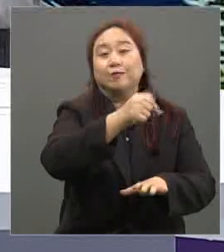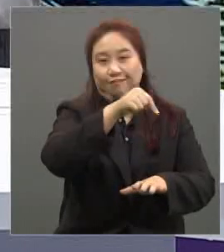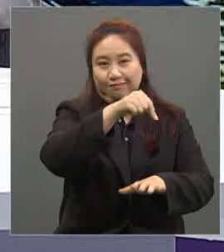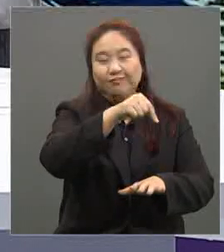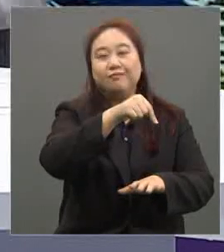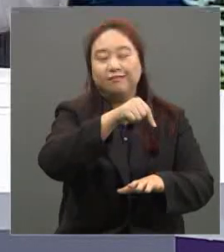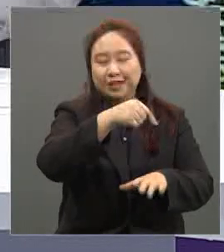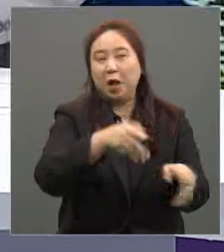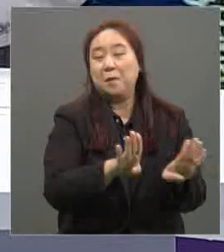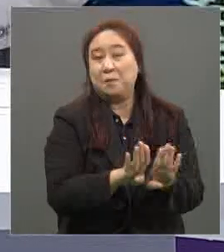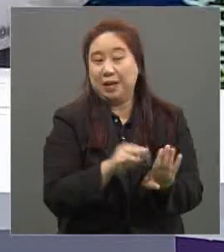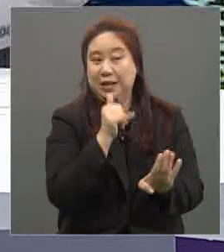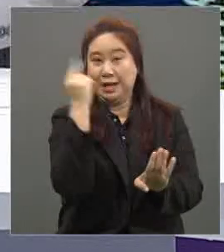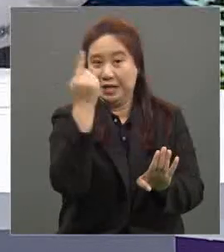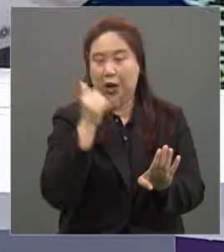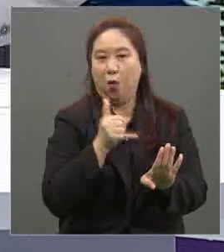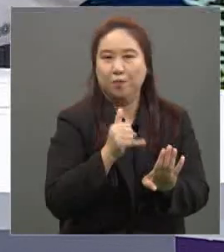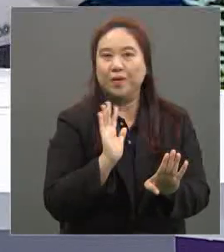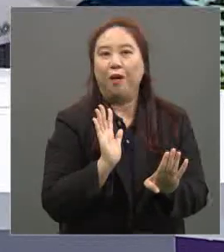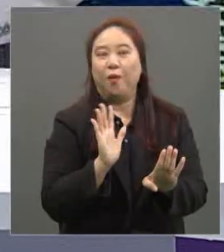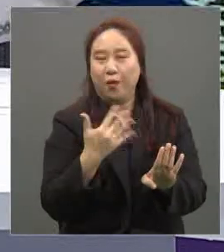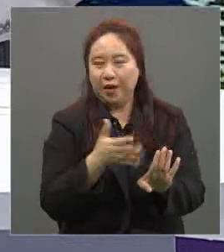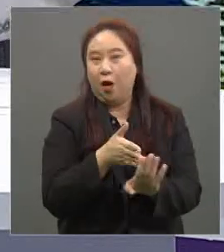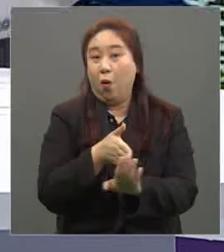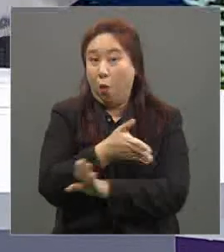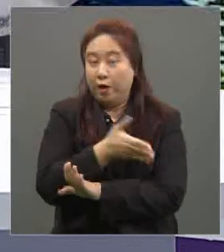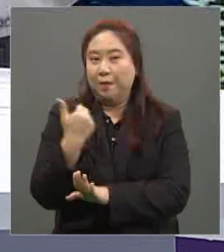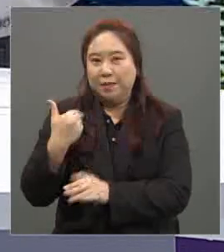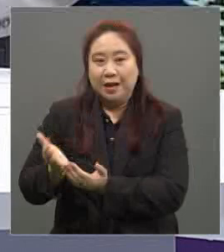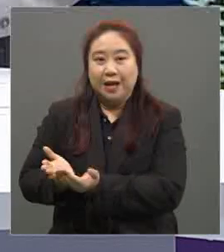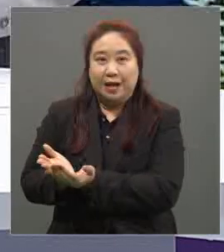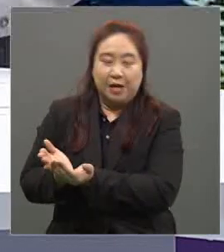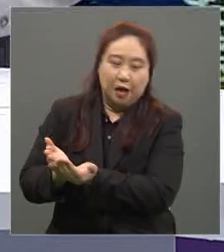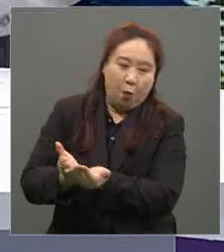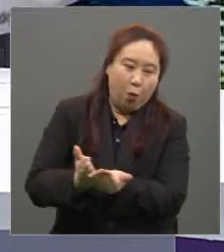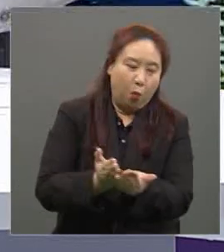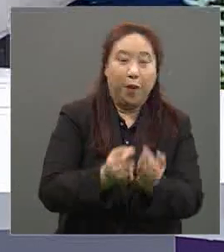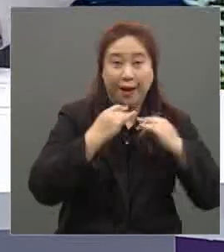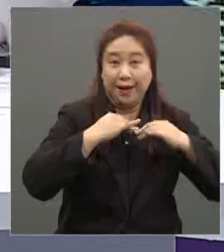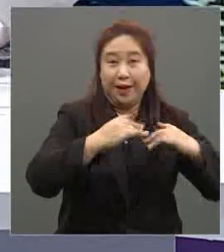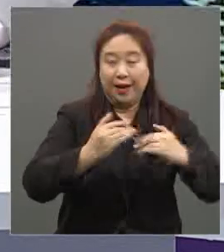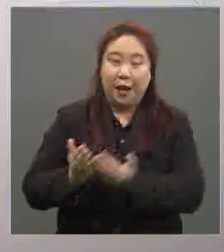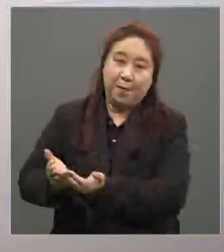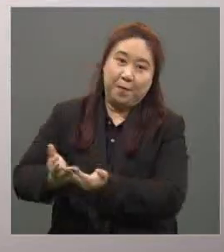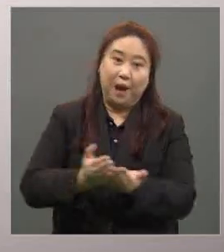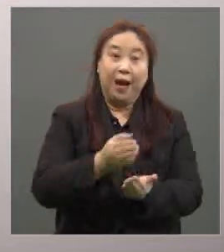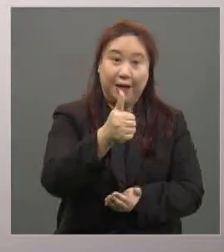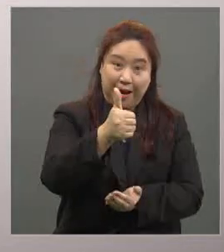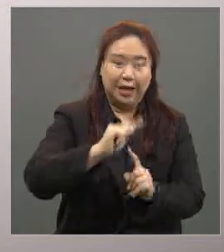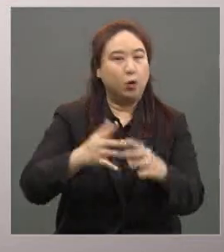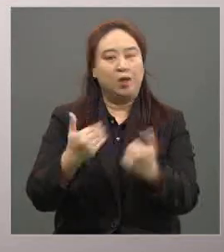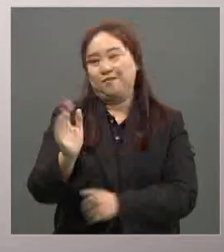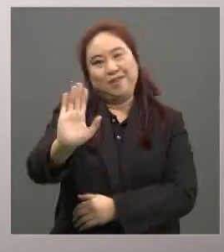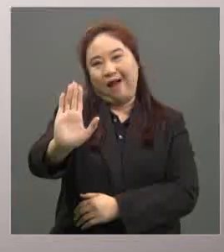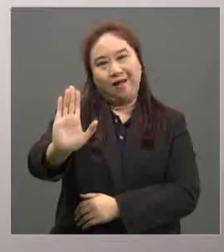มายาเองใช่ค่ะก่อนหน้านี้หลายปีทีเดียวนะคะที่สามารถที่จะนำเรือเนี่ยมาจอดที่บริเวณหน้าชายหาดได้แต่ณปัจจุบันเนี่ยไม่ได้แล้วก็ไม่